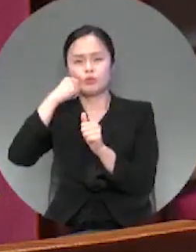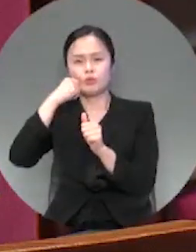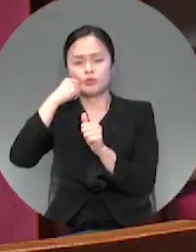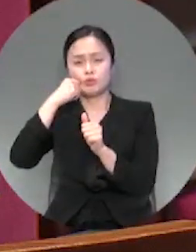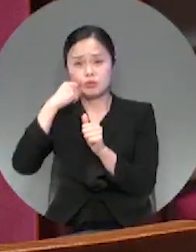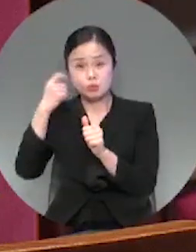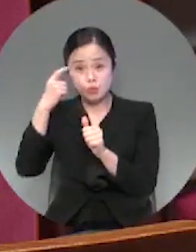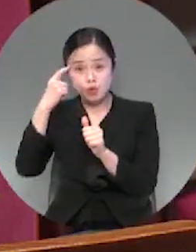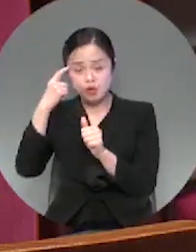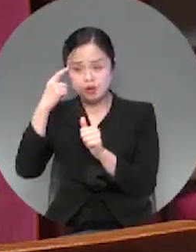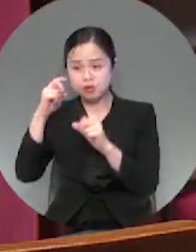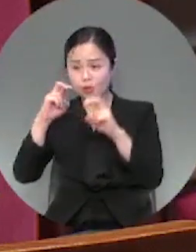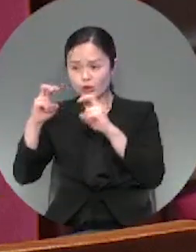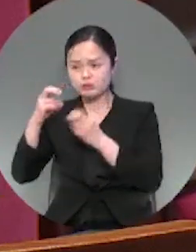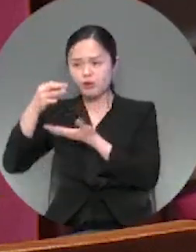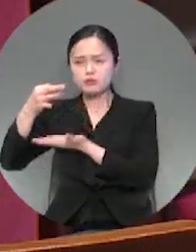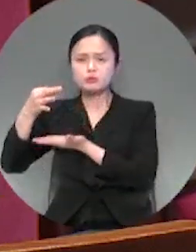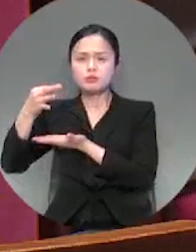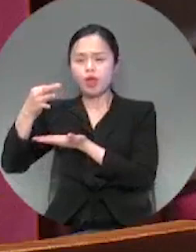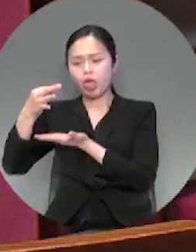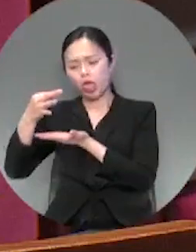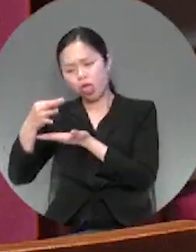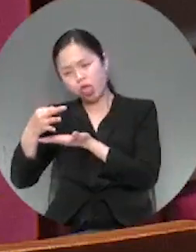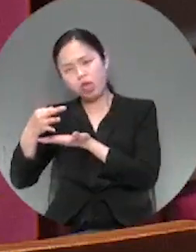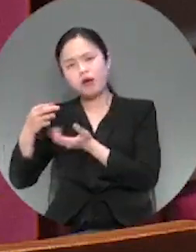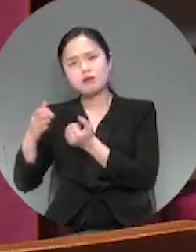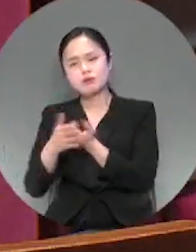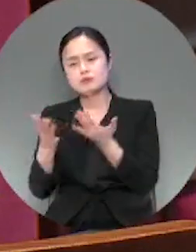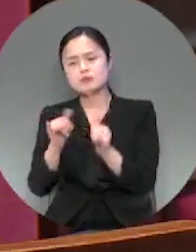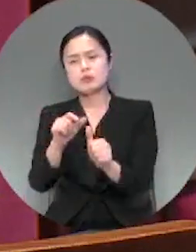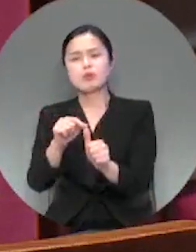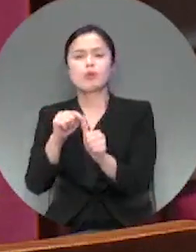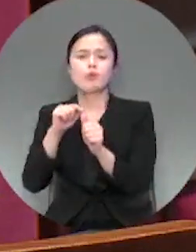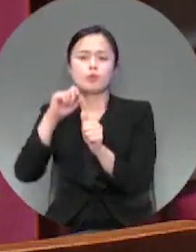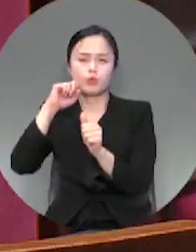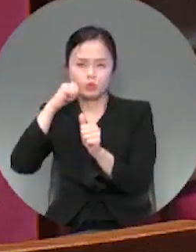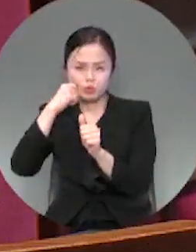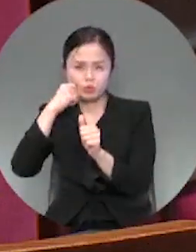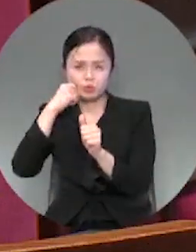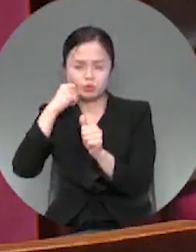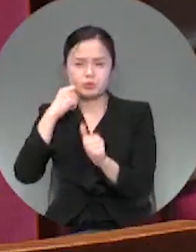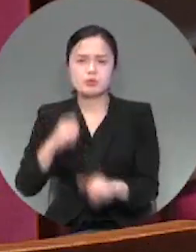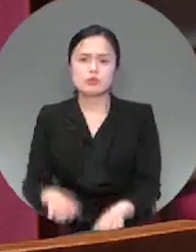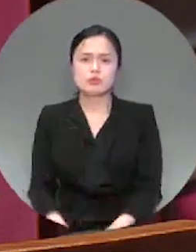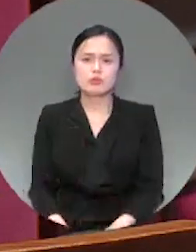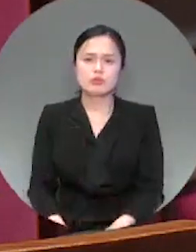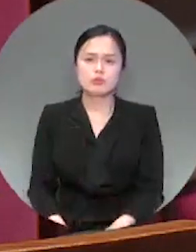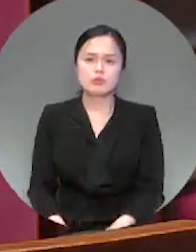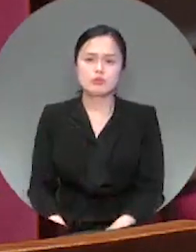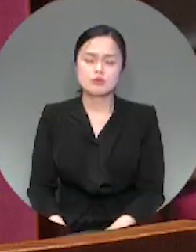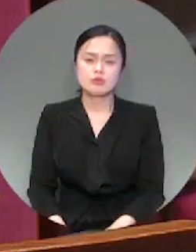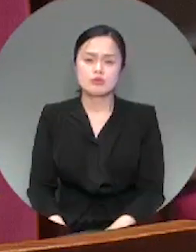악화, 그 다음에 단순 노무업종의 재외동포 고용 제한 등 여러 가지 복합적인 요인이